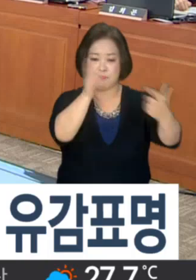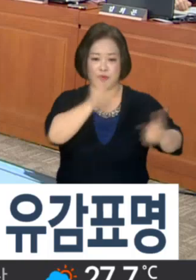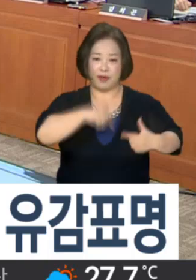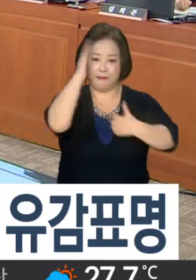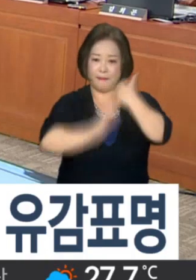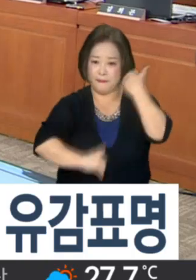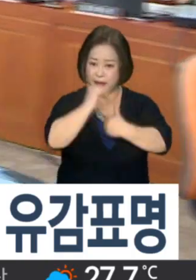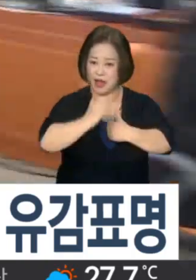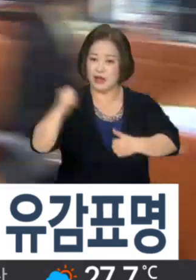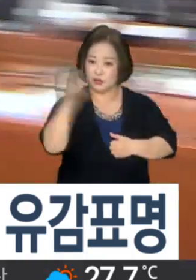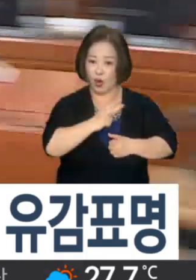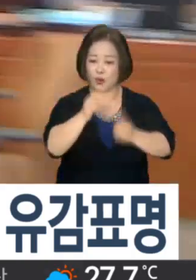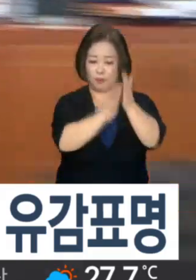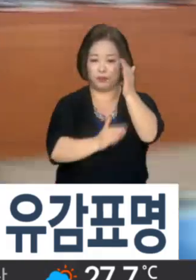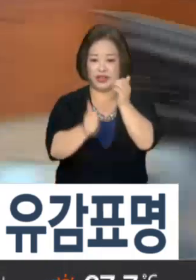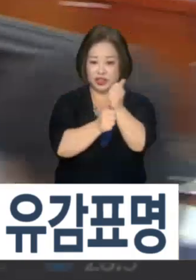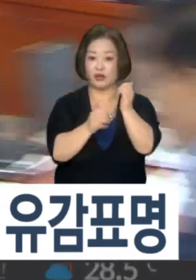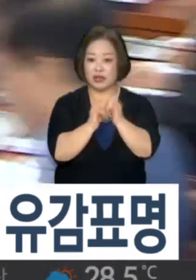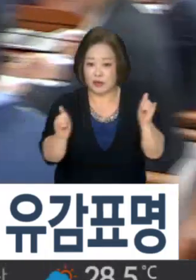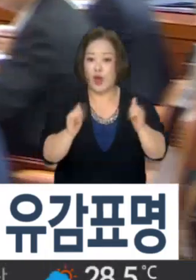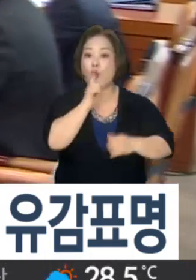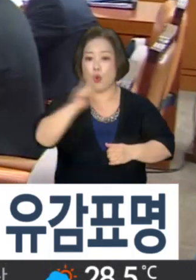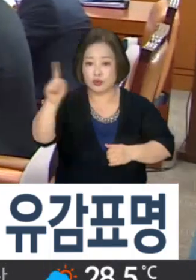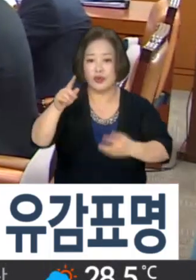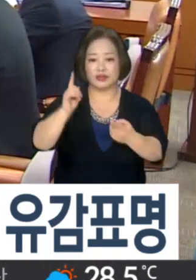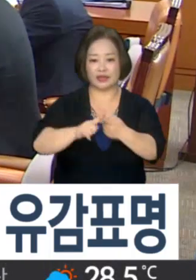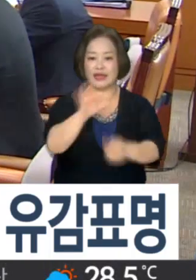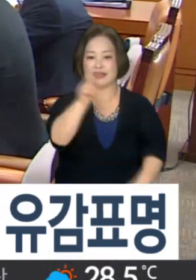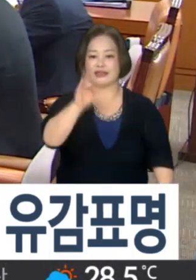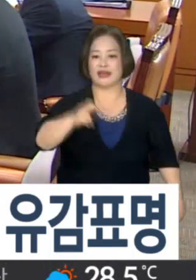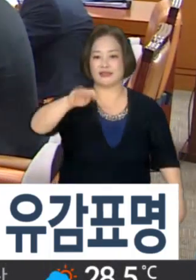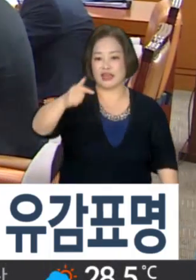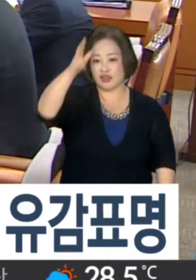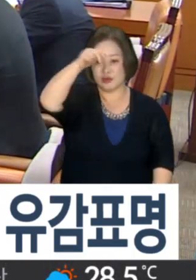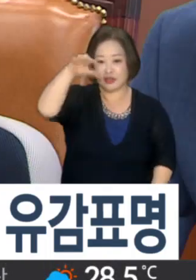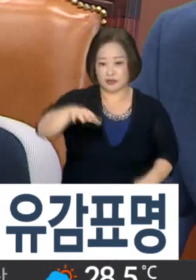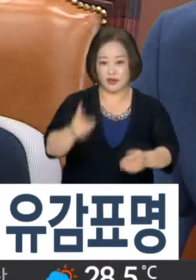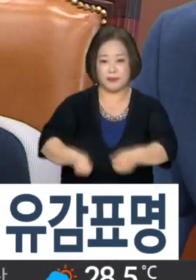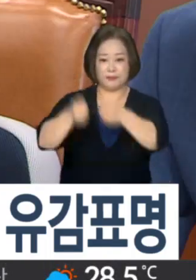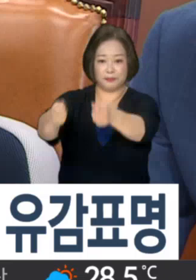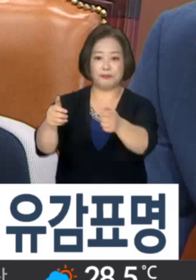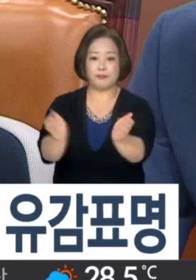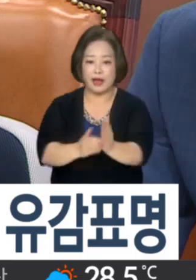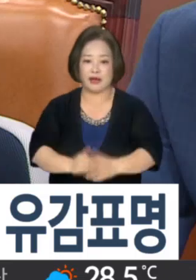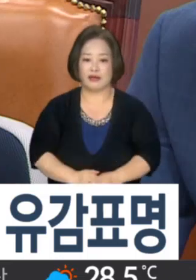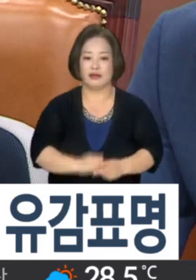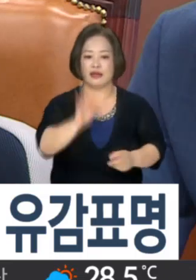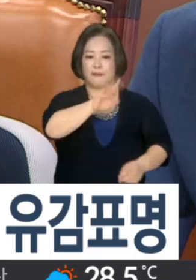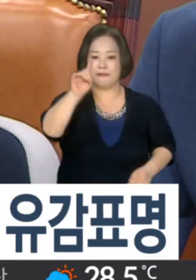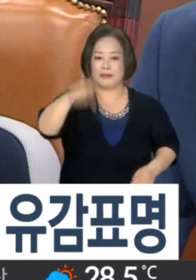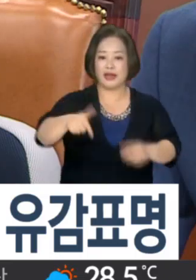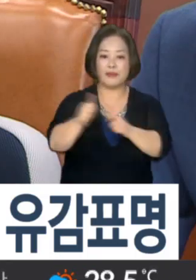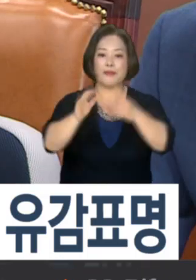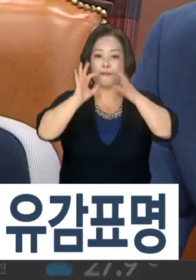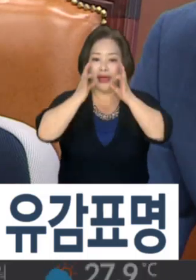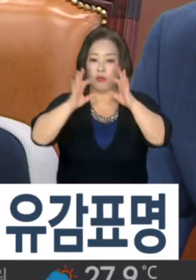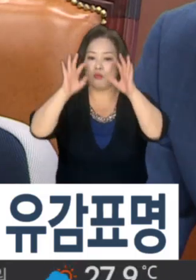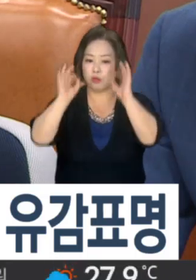고소했고 비서관이 고소장을 양산경찰서에 제출했다고 밝혔습니다. 이에 박 장관은 페이스북을